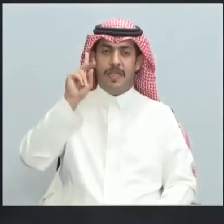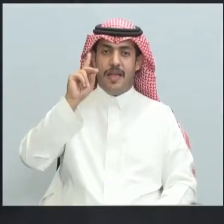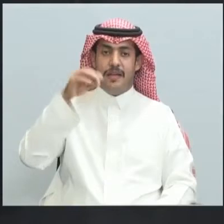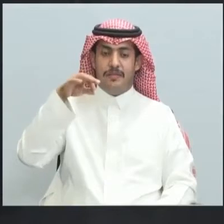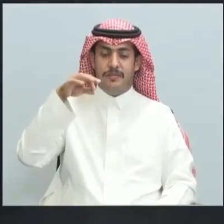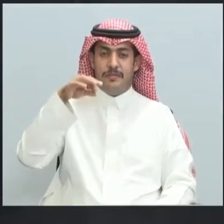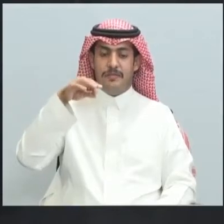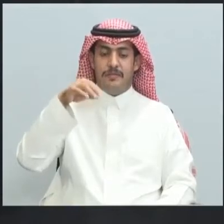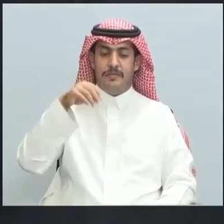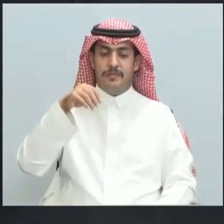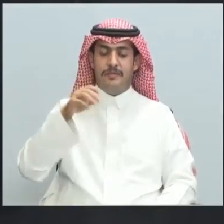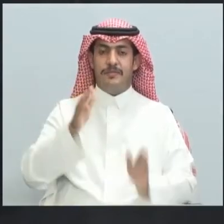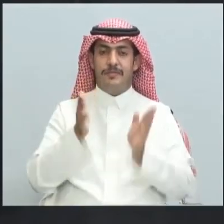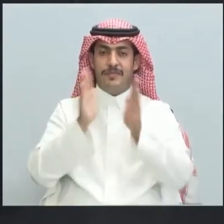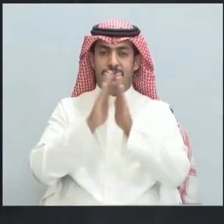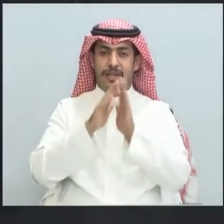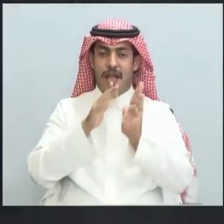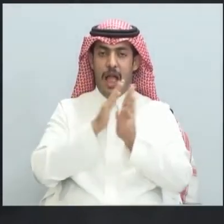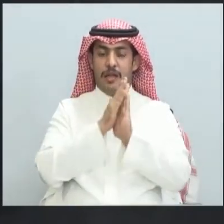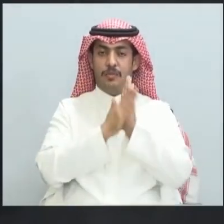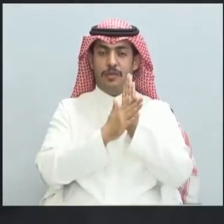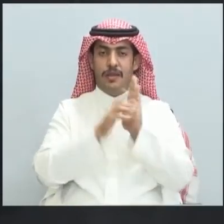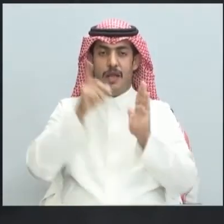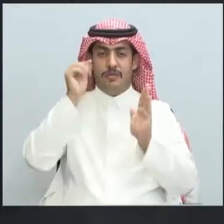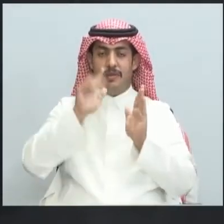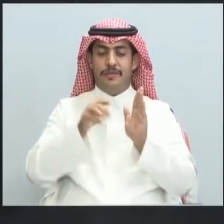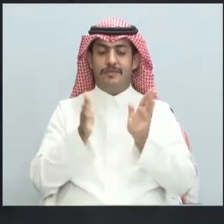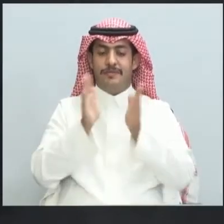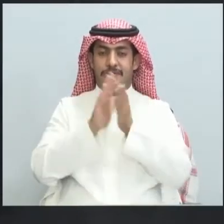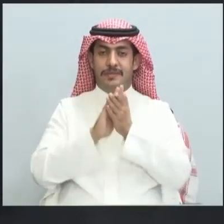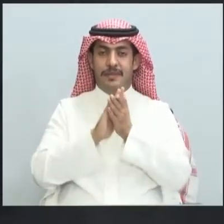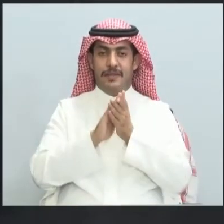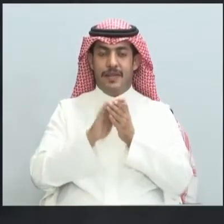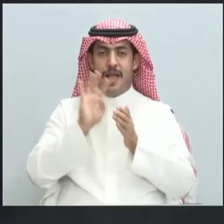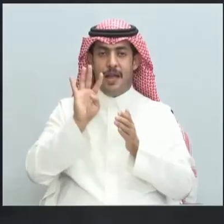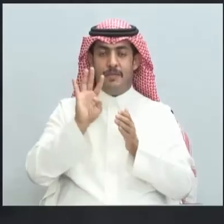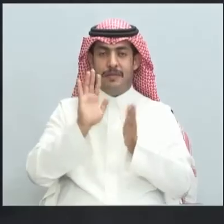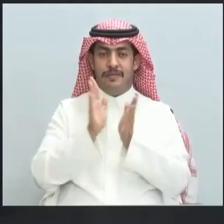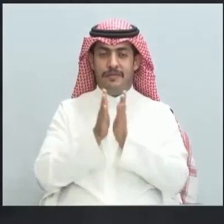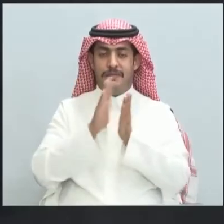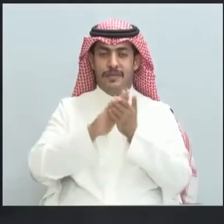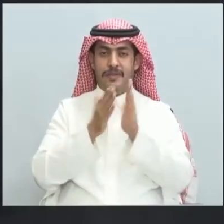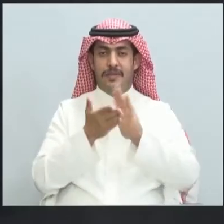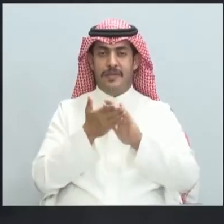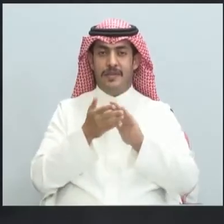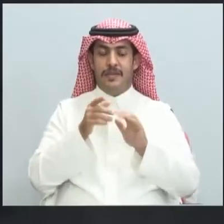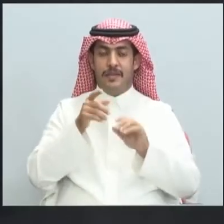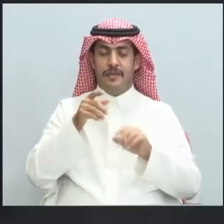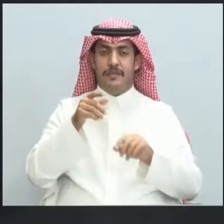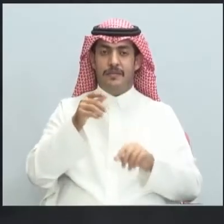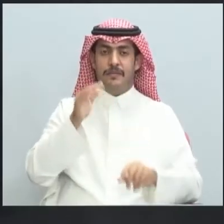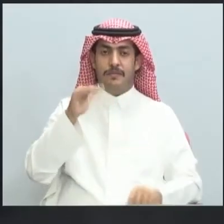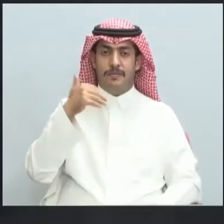نقوم بطيئه لانه ظل الى الان نقوم بطيها اربع ابناء البنات حتى يصبح لديه اربعه ارباع